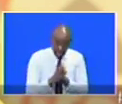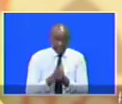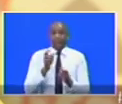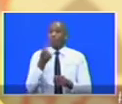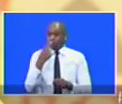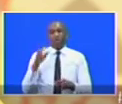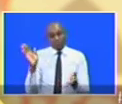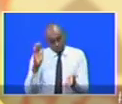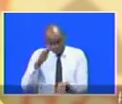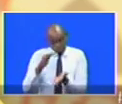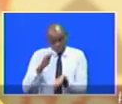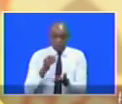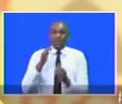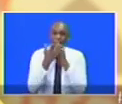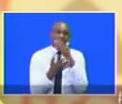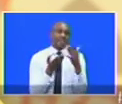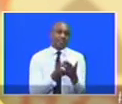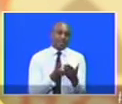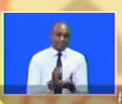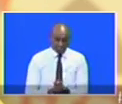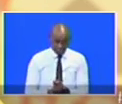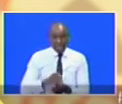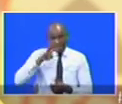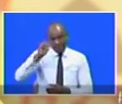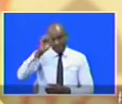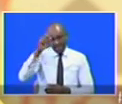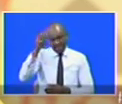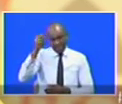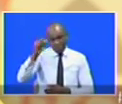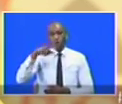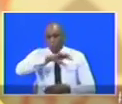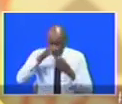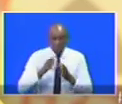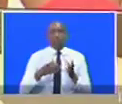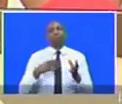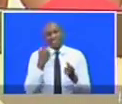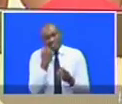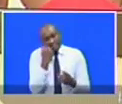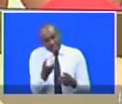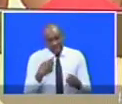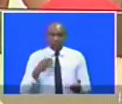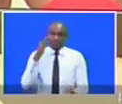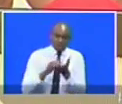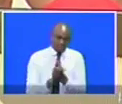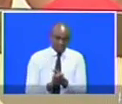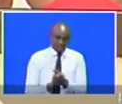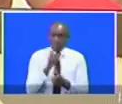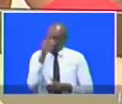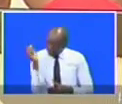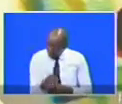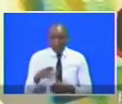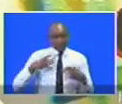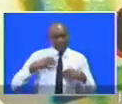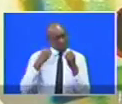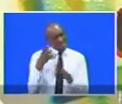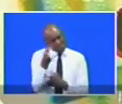eliminated, and methadone takes away all those withdrawal symptoms I mentioned. Kwa miezi miwili, uraibu wa mihadarati